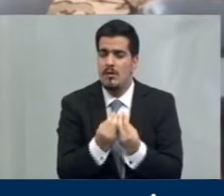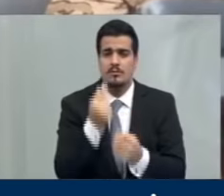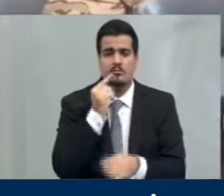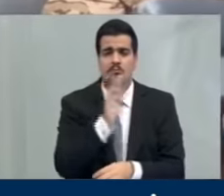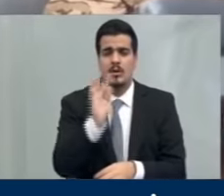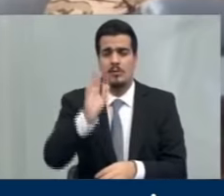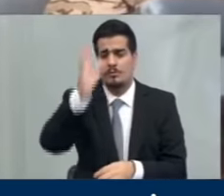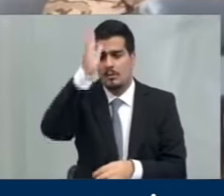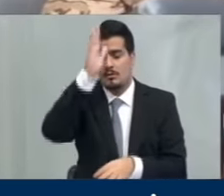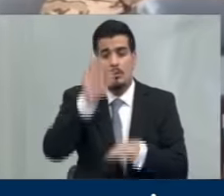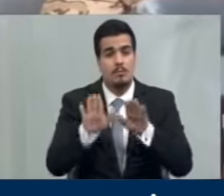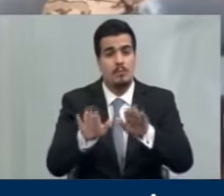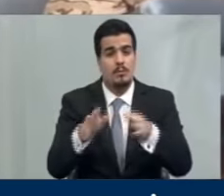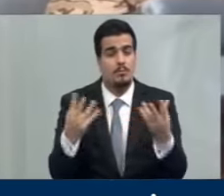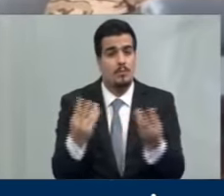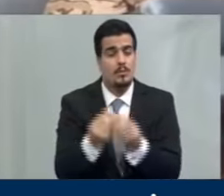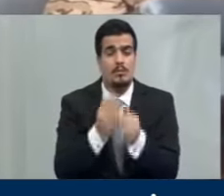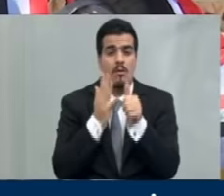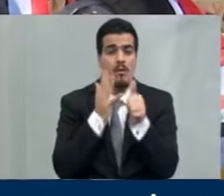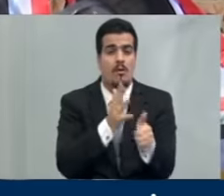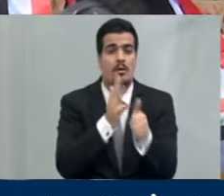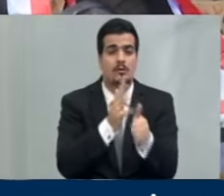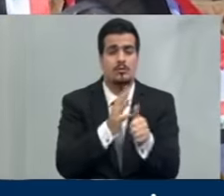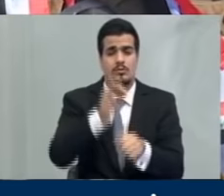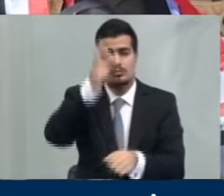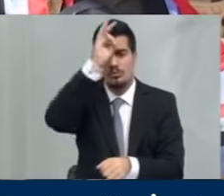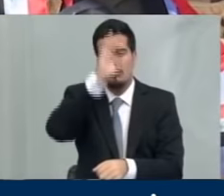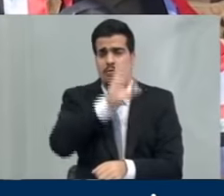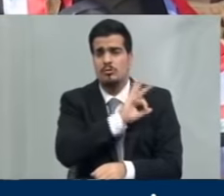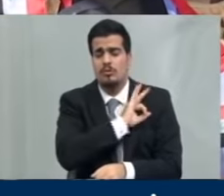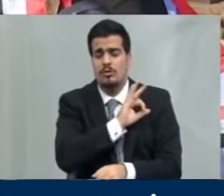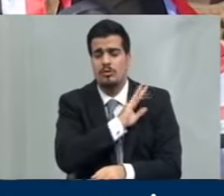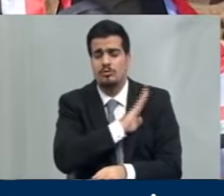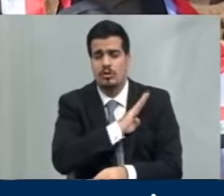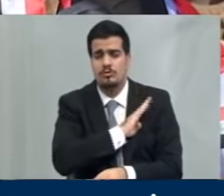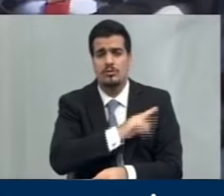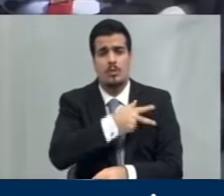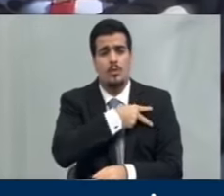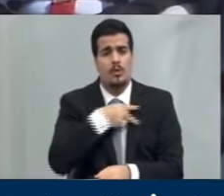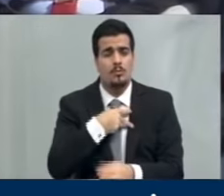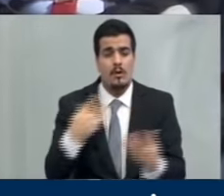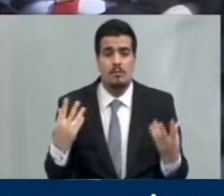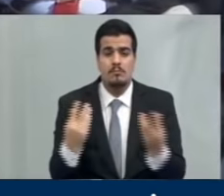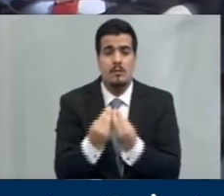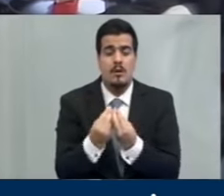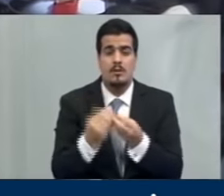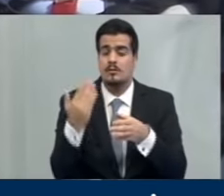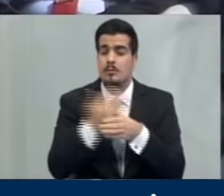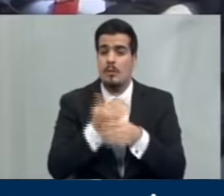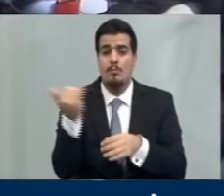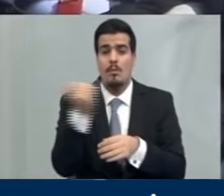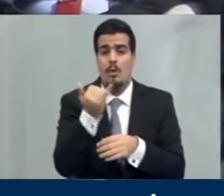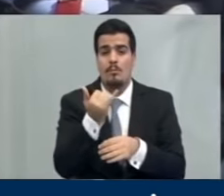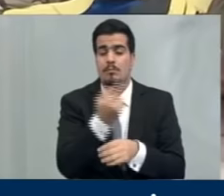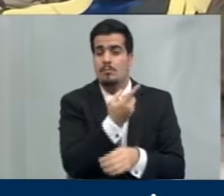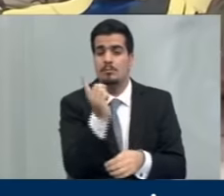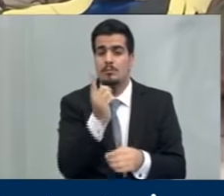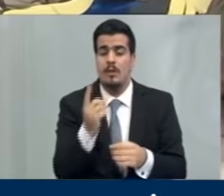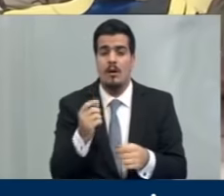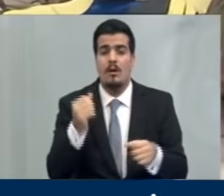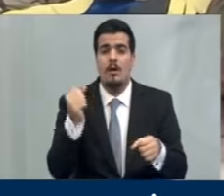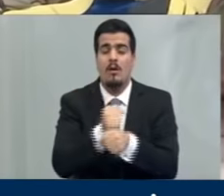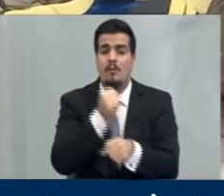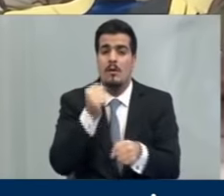العراقي. الحاضرون من القيادات الأمنية والجهات الحكومية ثمنوا تضحيات المقاتلين ودورهم البطولي خلال